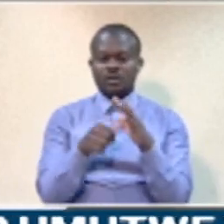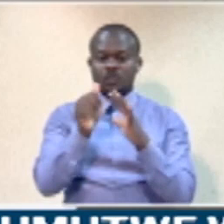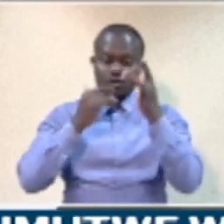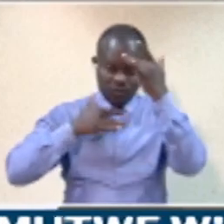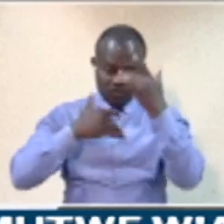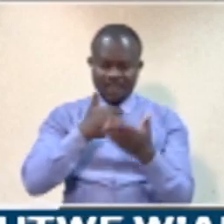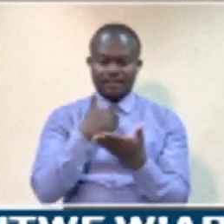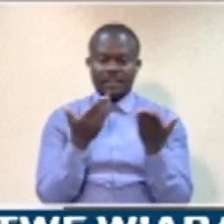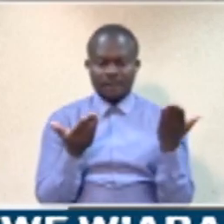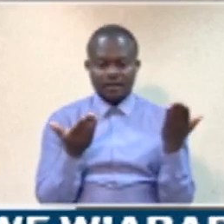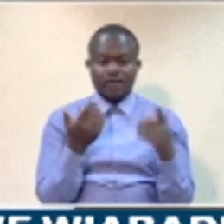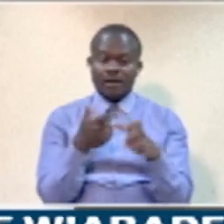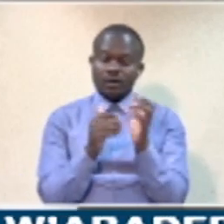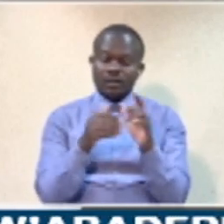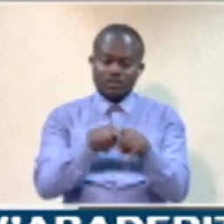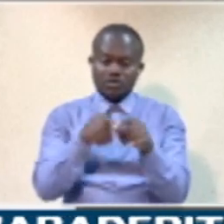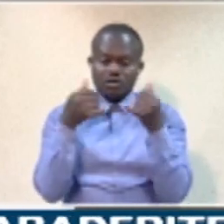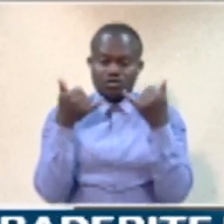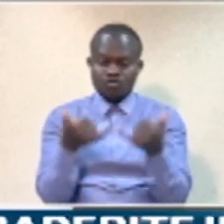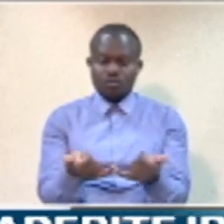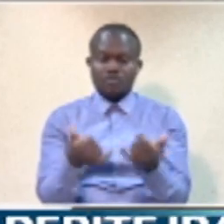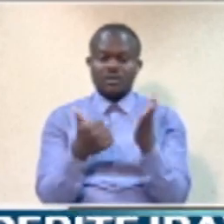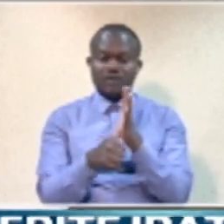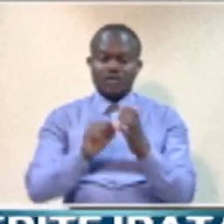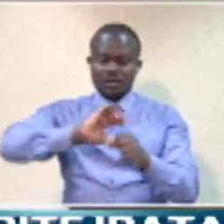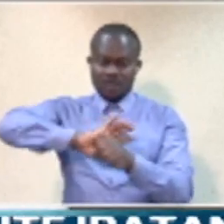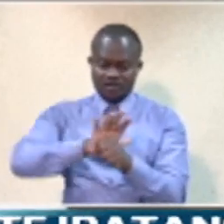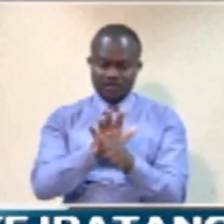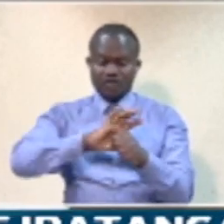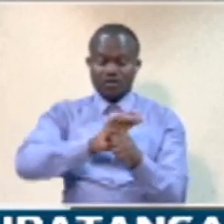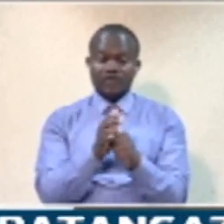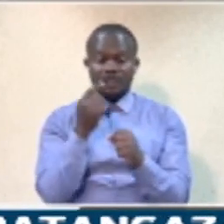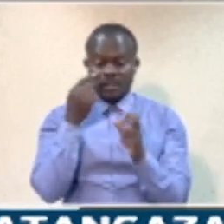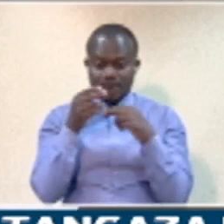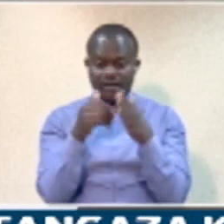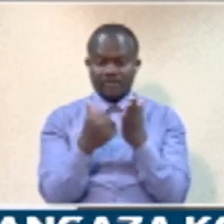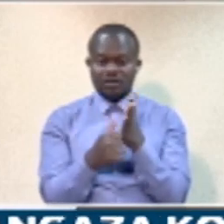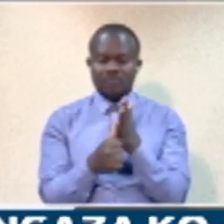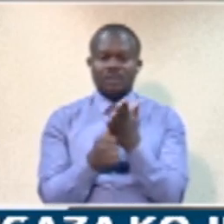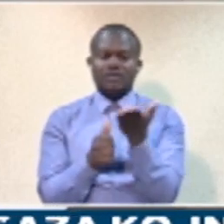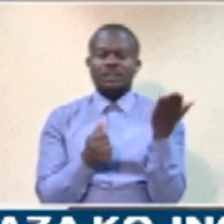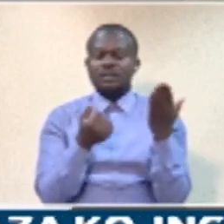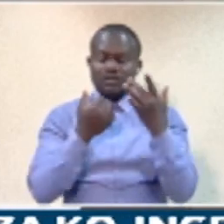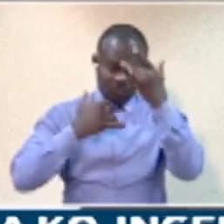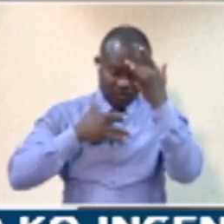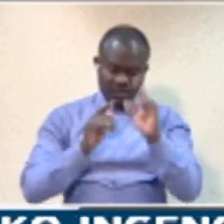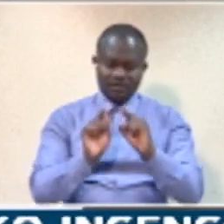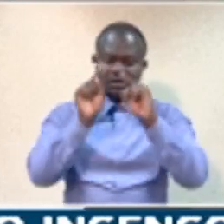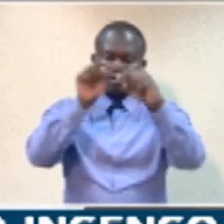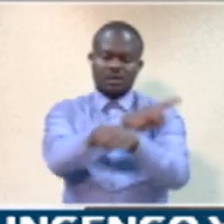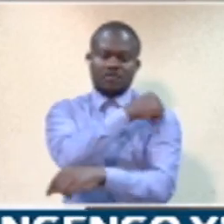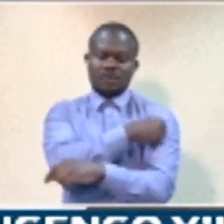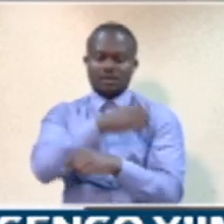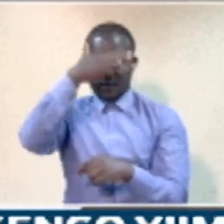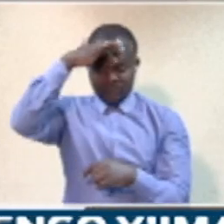aba afite gusa nk'ubu ngubu mu kibazo cya covid ubona ko covid yabaye ikibazo umurwayi kwideplasa ajya kwa muganga